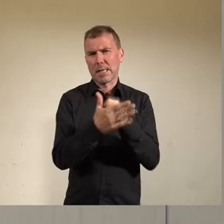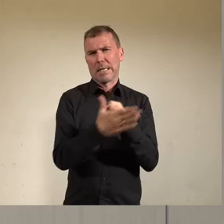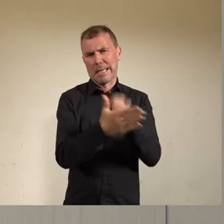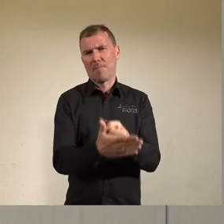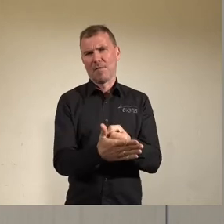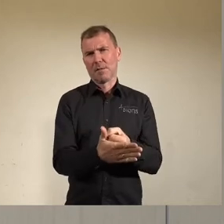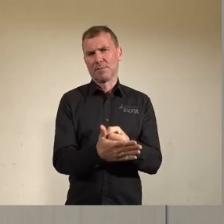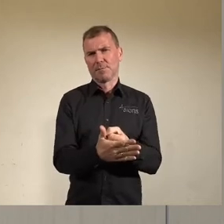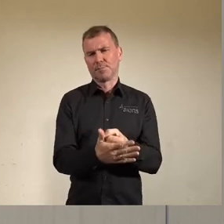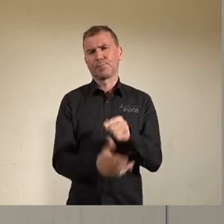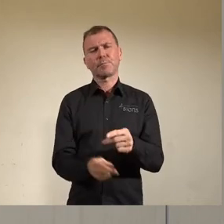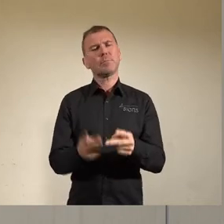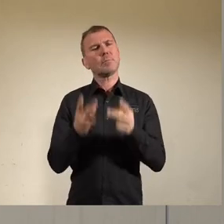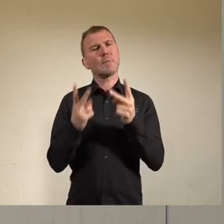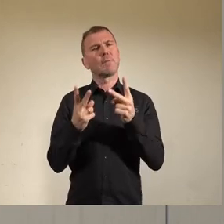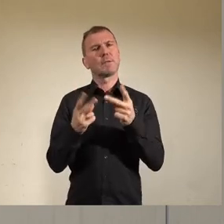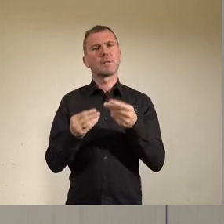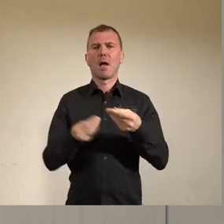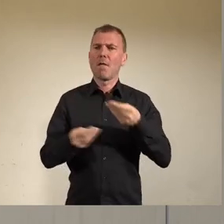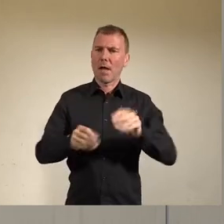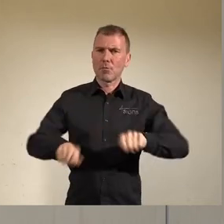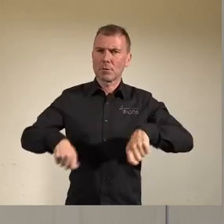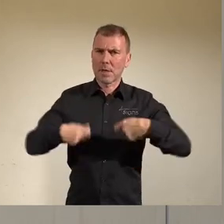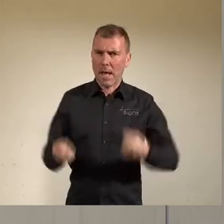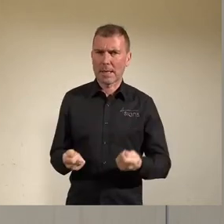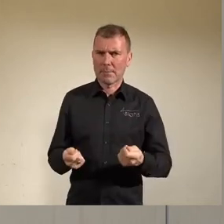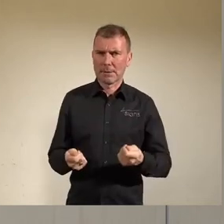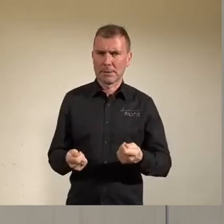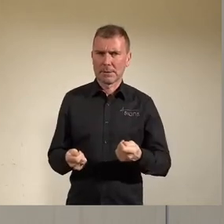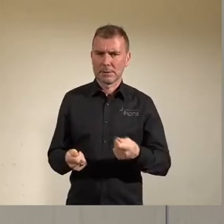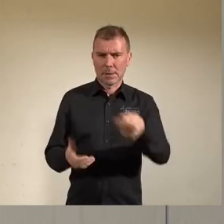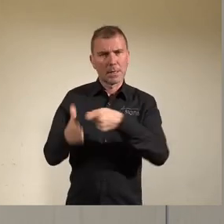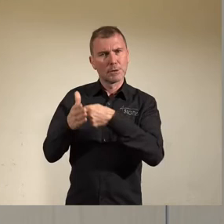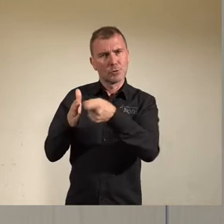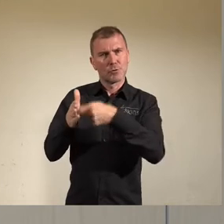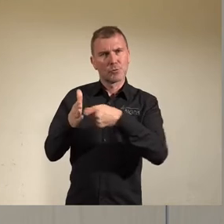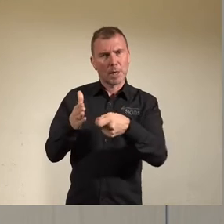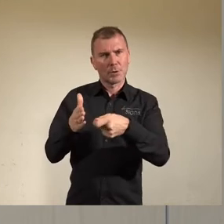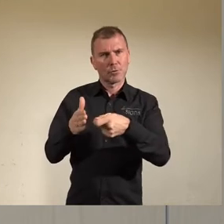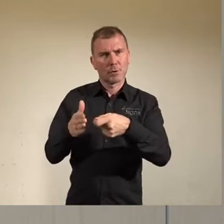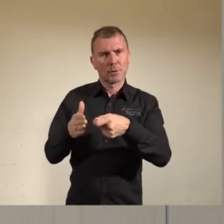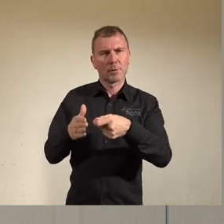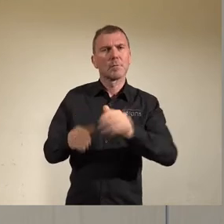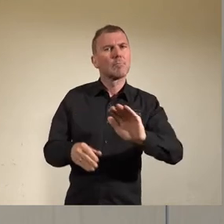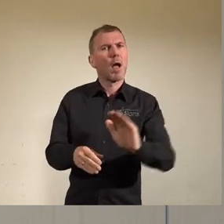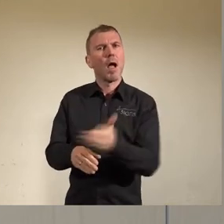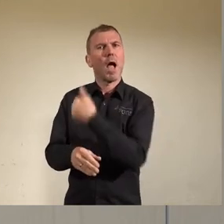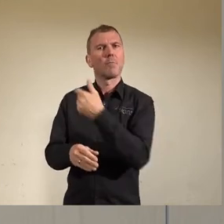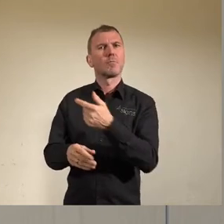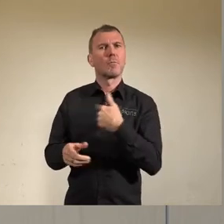ein wichtiges Verhandlungsergebnis, dass diese Streichungen abgewendet werden